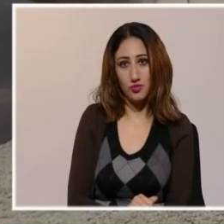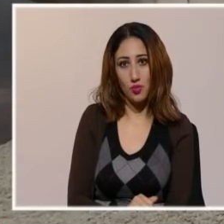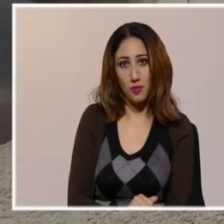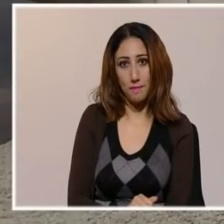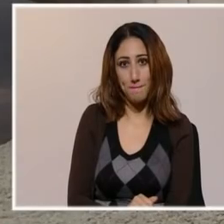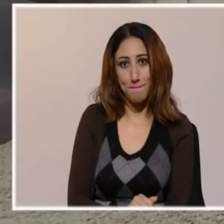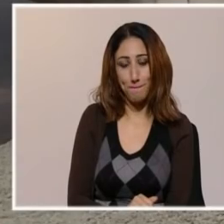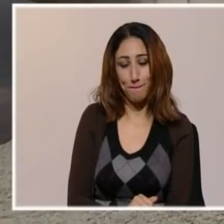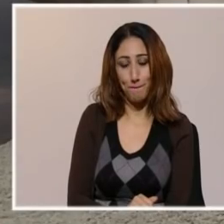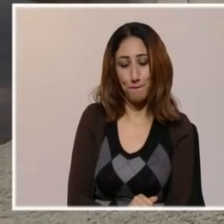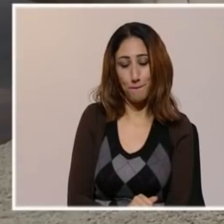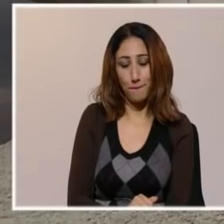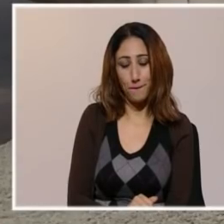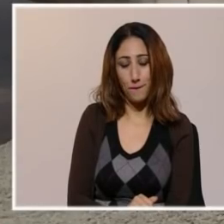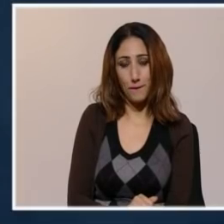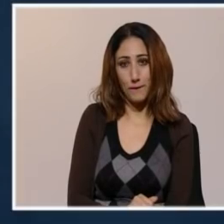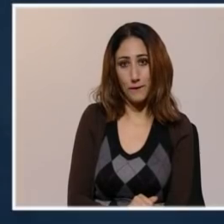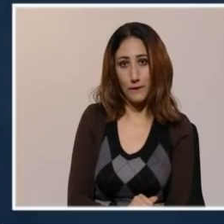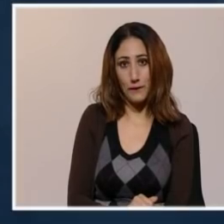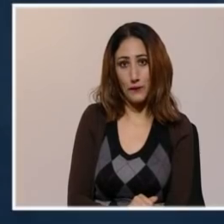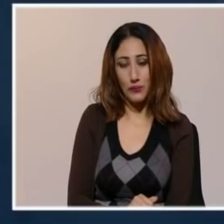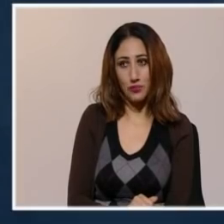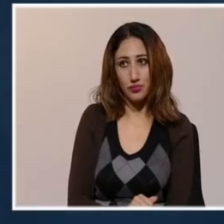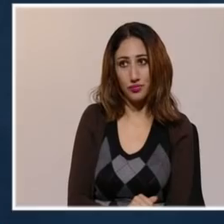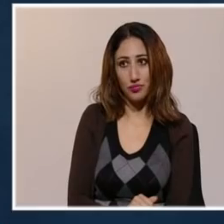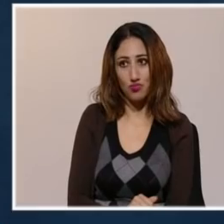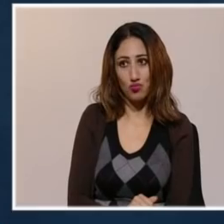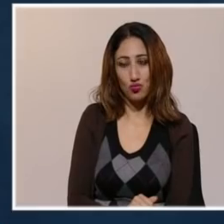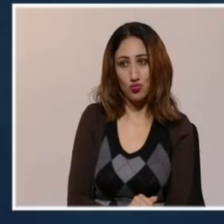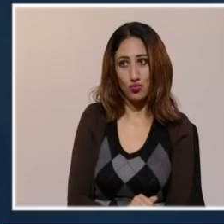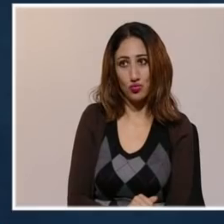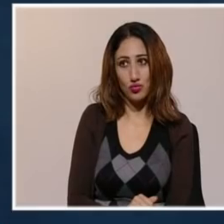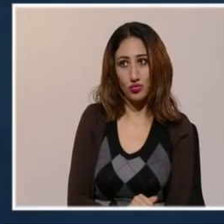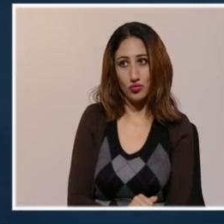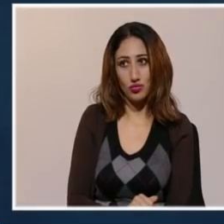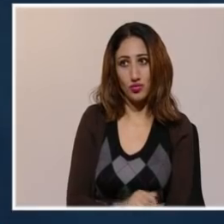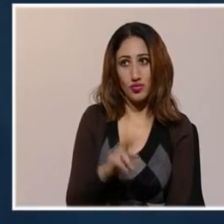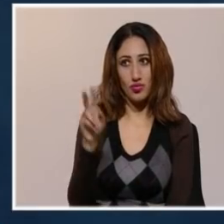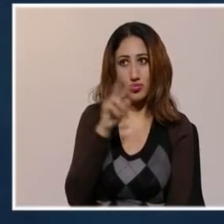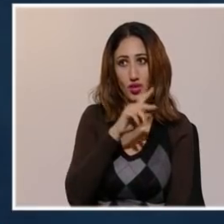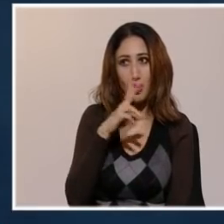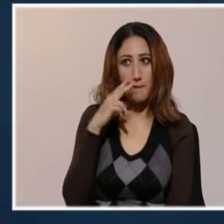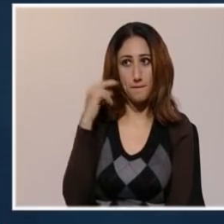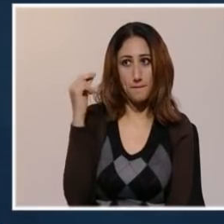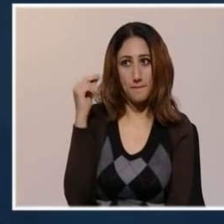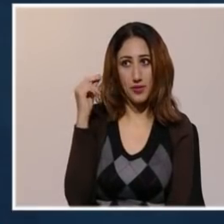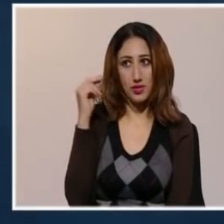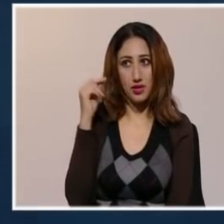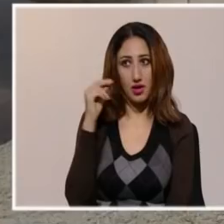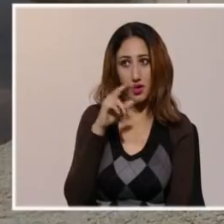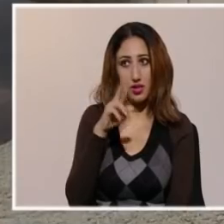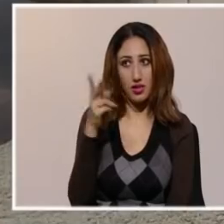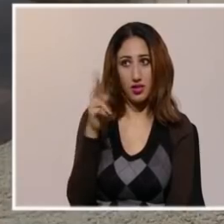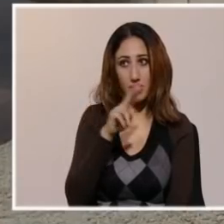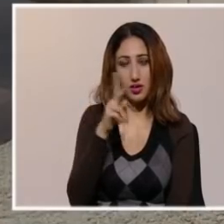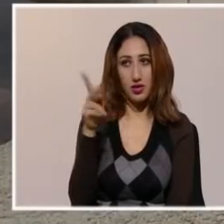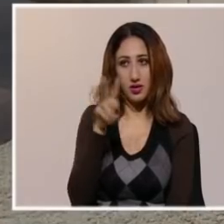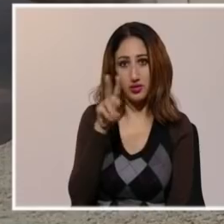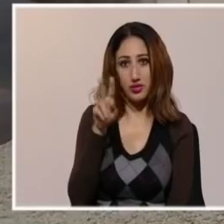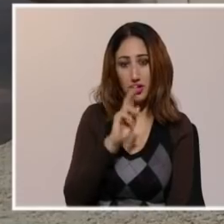Chi ti ha detto su di me? Che è un bravo ragazzo, che non fa danni, non fuma, non beve, non fa